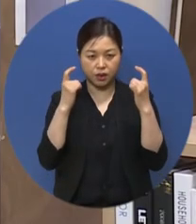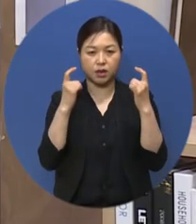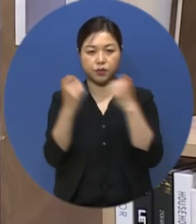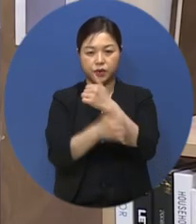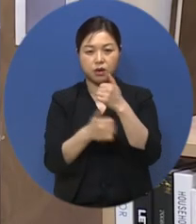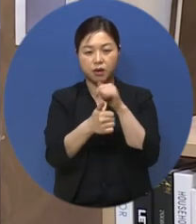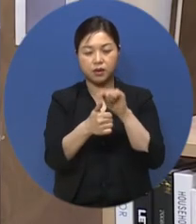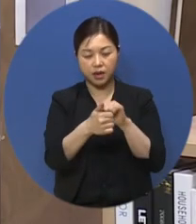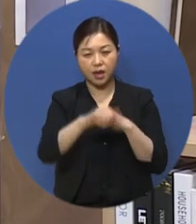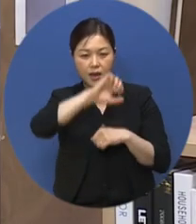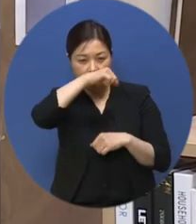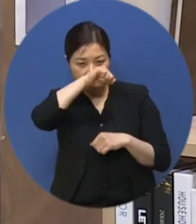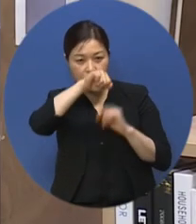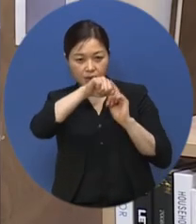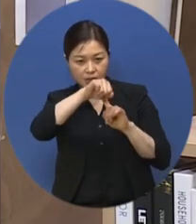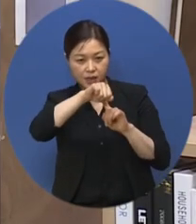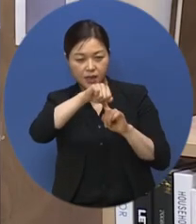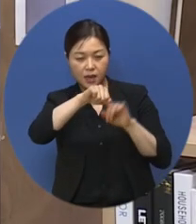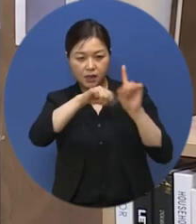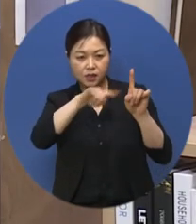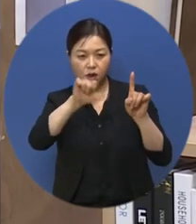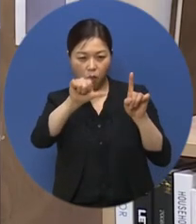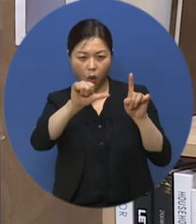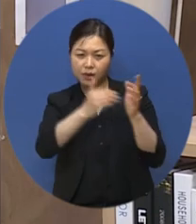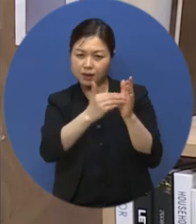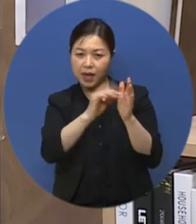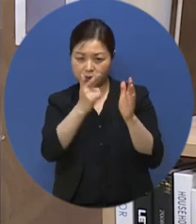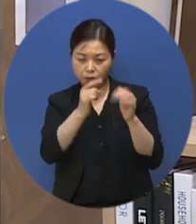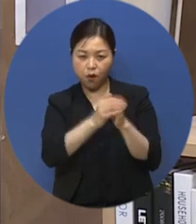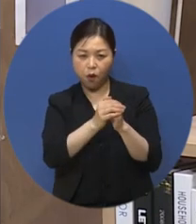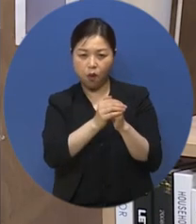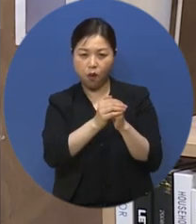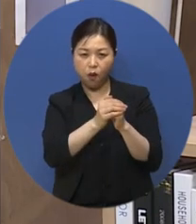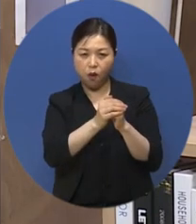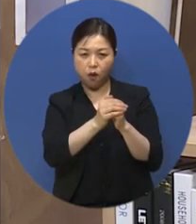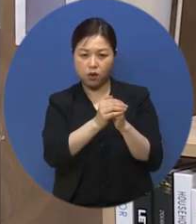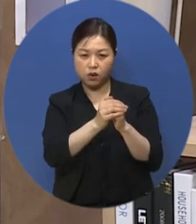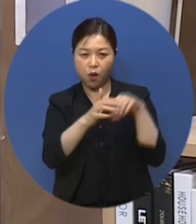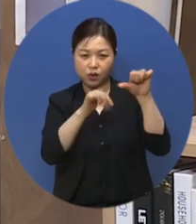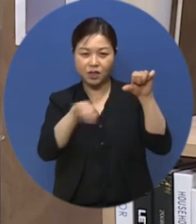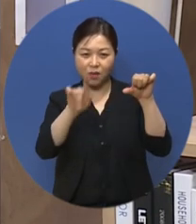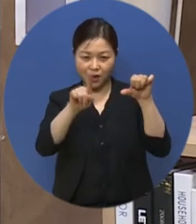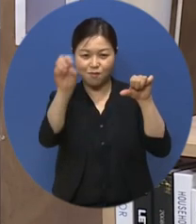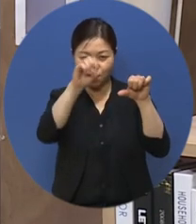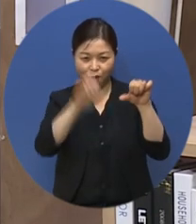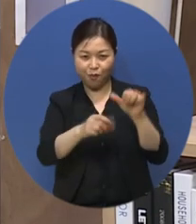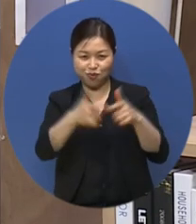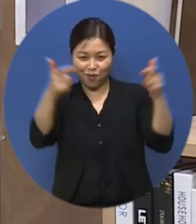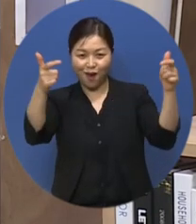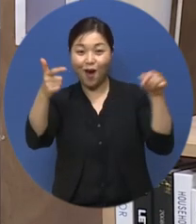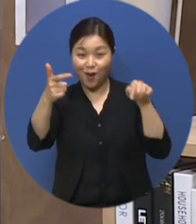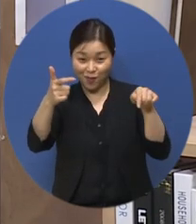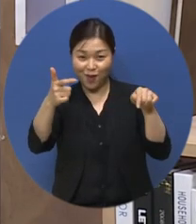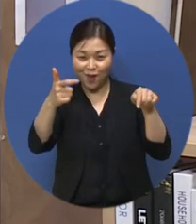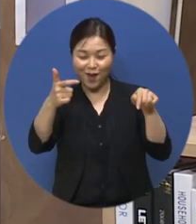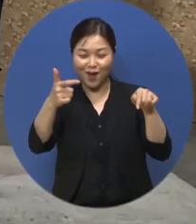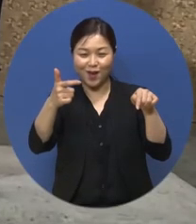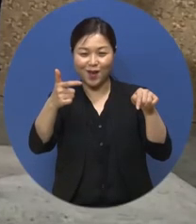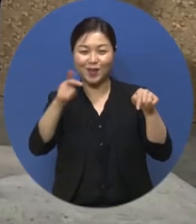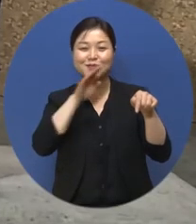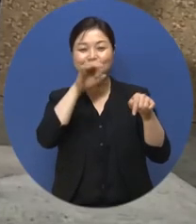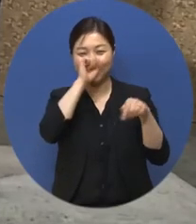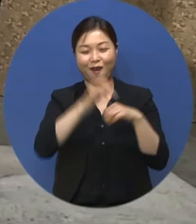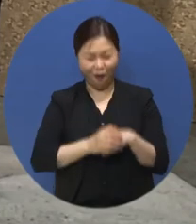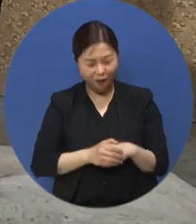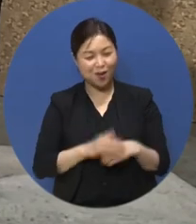문화체육관광위원회 예산 비중이 1.5%가 아니고 앞뒤가 바뀌어서 5.1%가 아유, 되는 그러면, 그런 세상이 됐으면 그러면 진짜